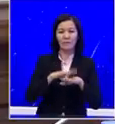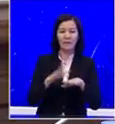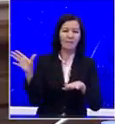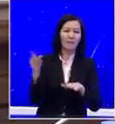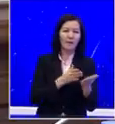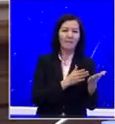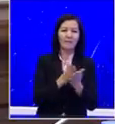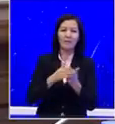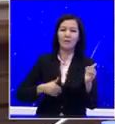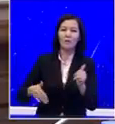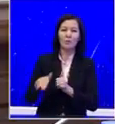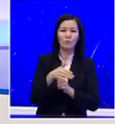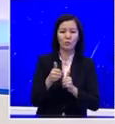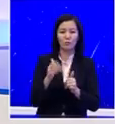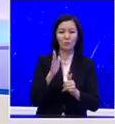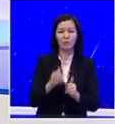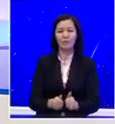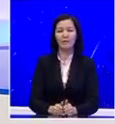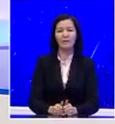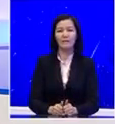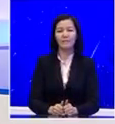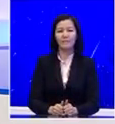да озат болсын.